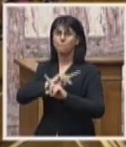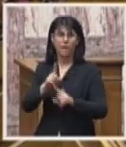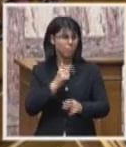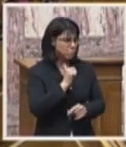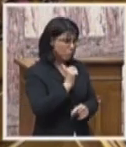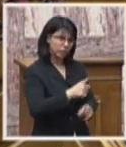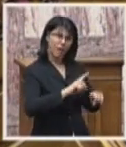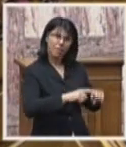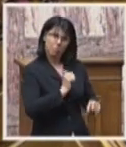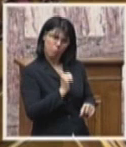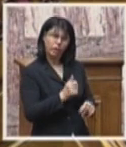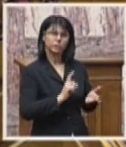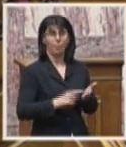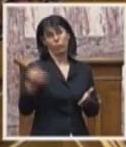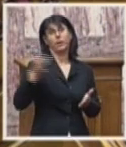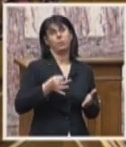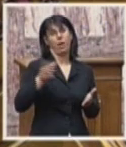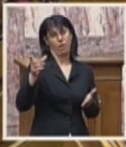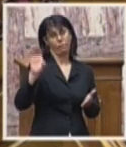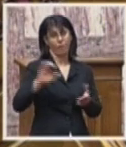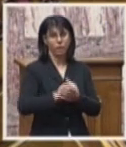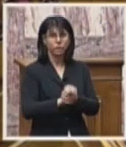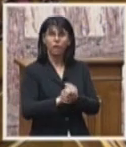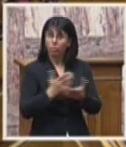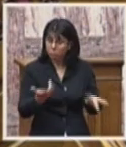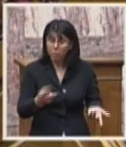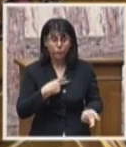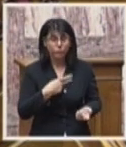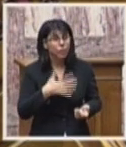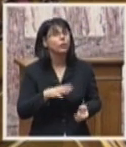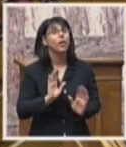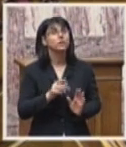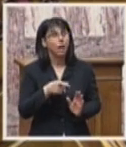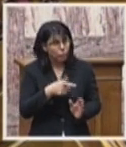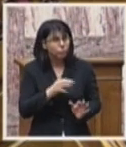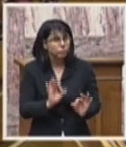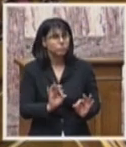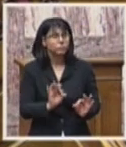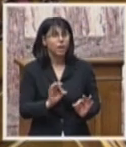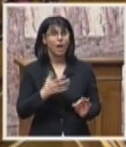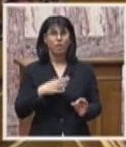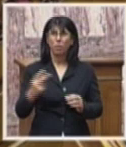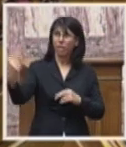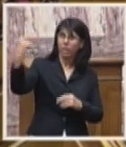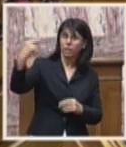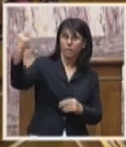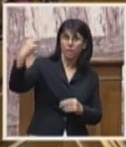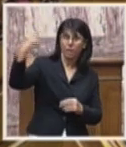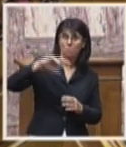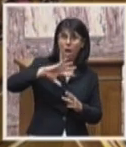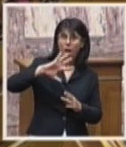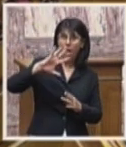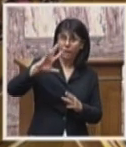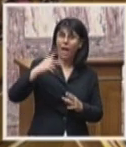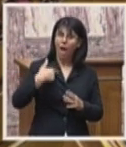πόδια με τις δικές σας δυνάμεις. Αυτό δεν είναι το ζητούμενο, κύριε Τσίπρα, για να φύγουμε από την κηδεμονία. Δηλαδή,